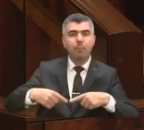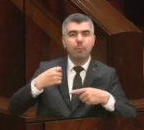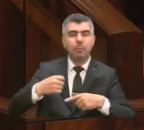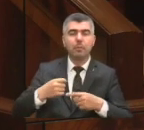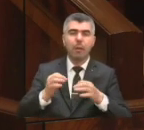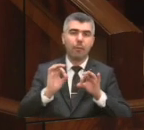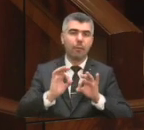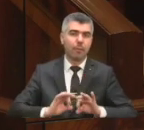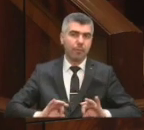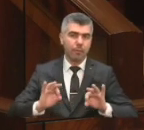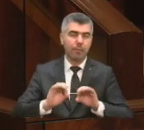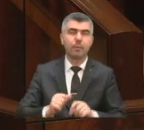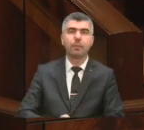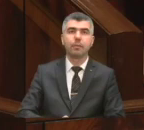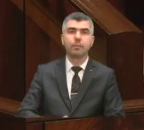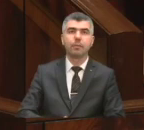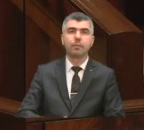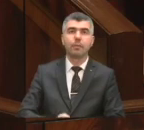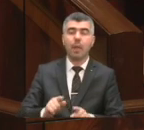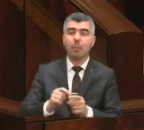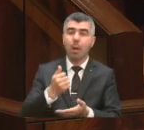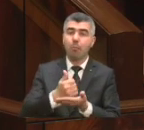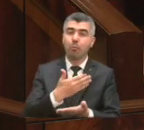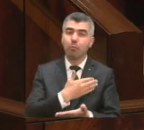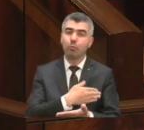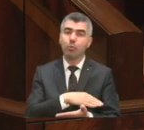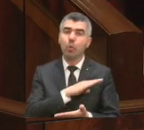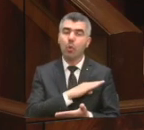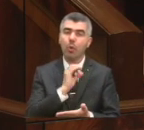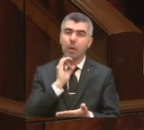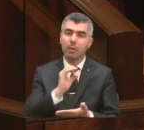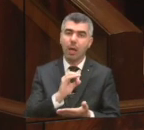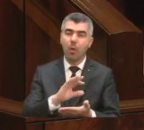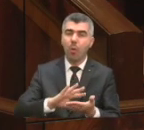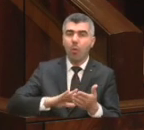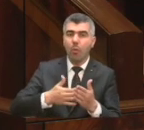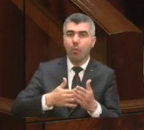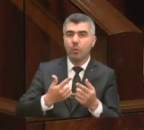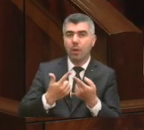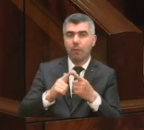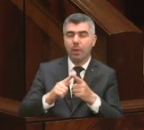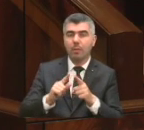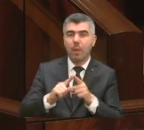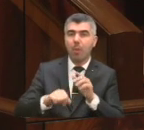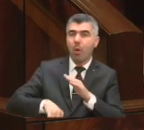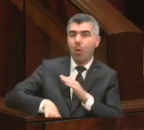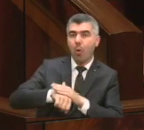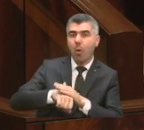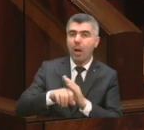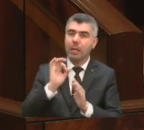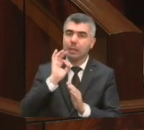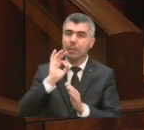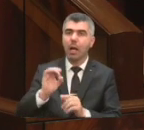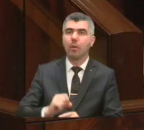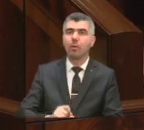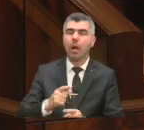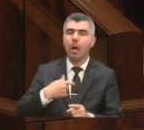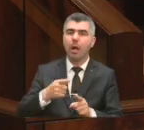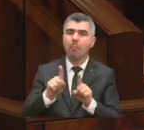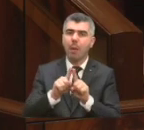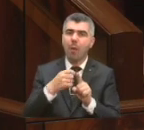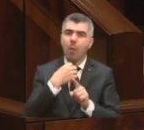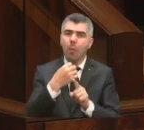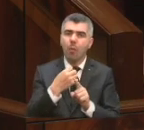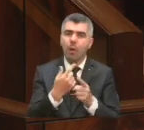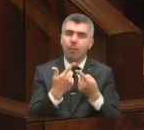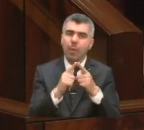وبهذا أنتم تتبقوا مسؤولين على الهرم الرياضي خصوصا كرة القدم. أنا ما غاديش ندخل معكم على الاختلالات اللي